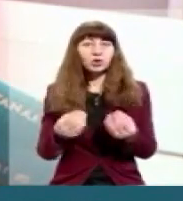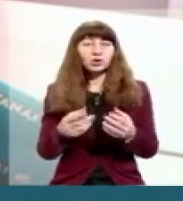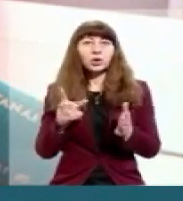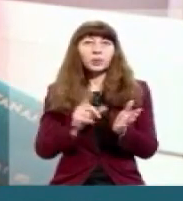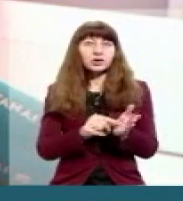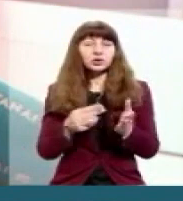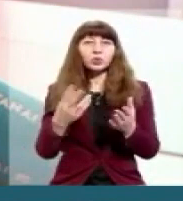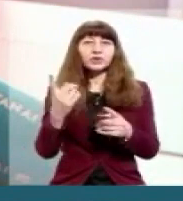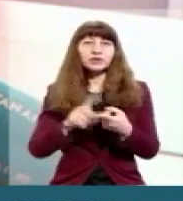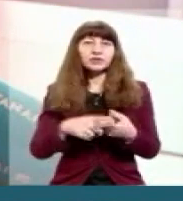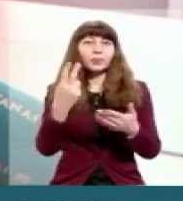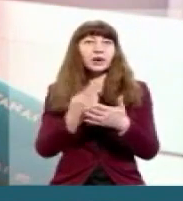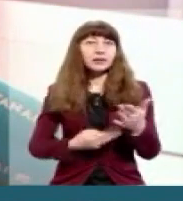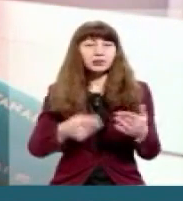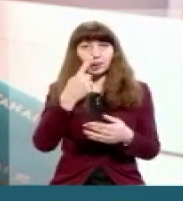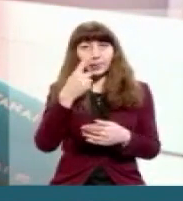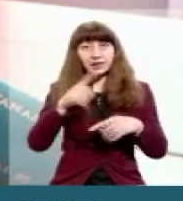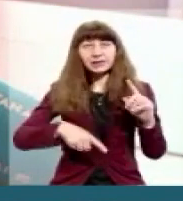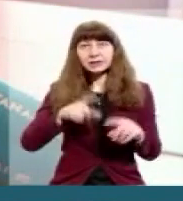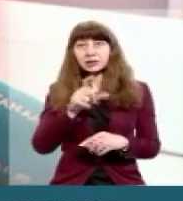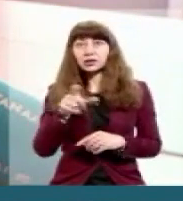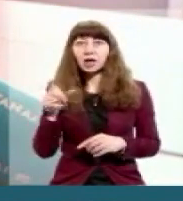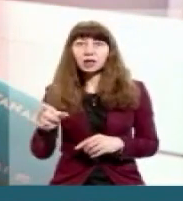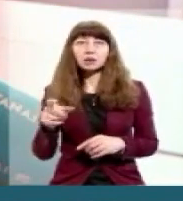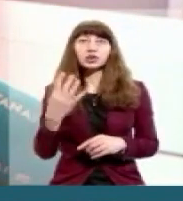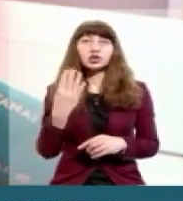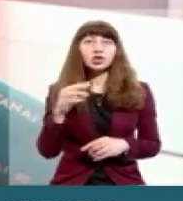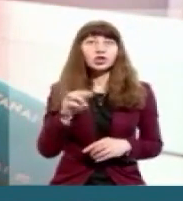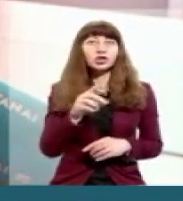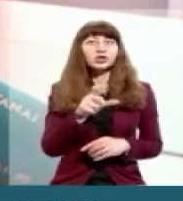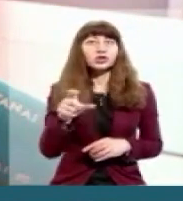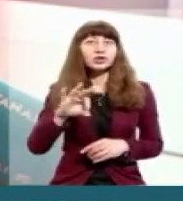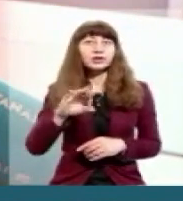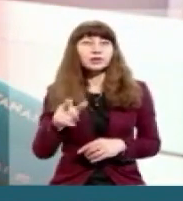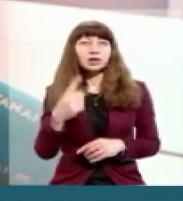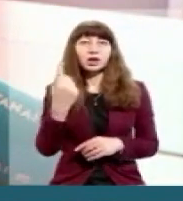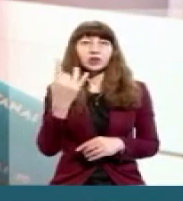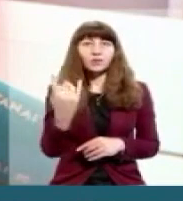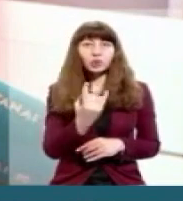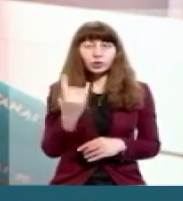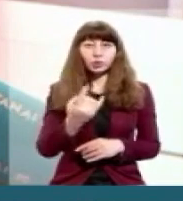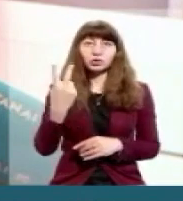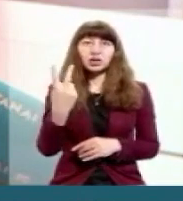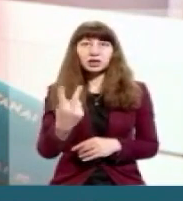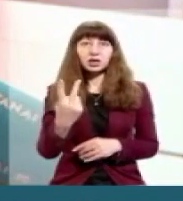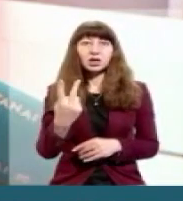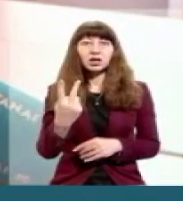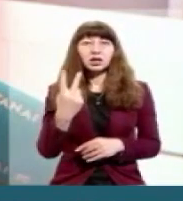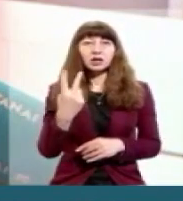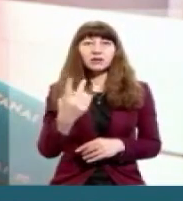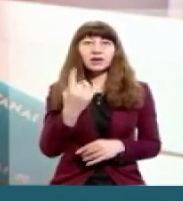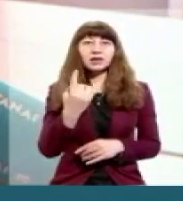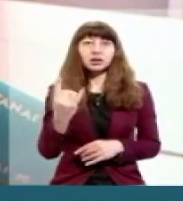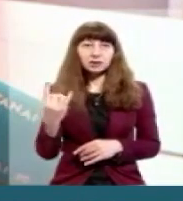қарастырылған. Бүгінгі күні асыраушысынан айырылу бойынша жәрдемақы бір балаға 34,355, ал екі балаға 60,445